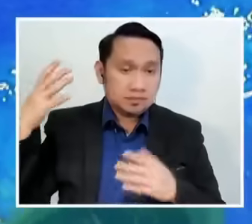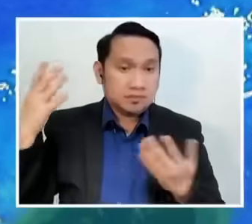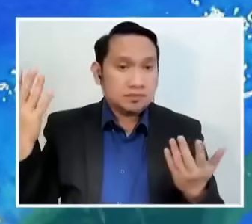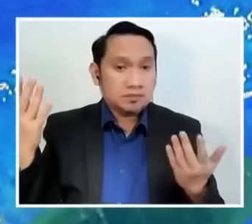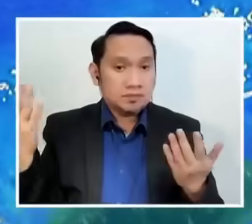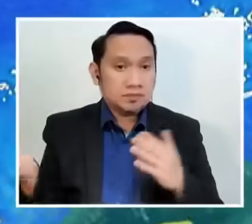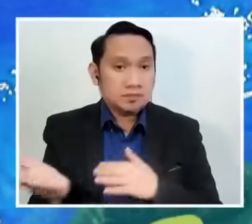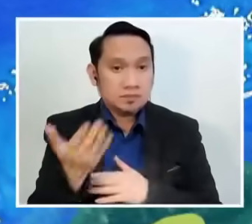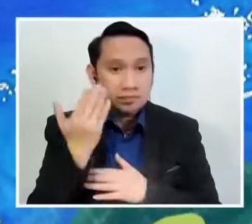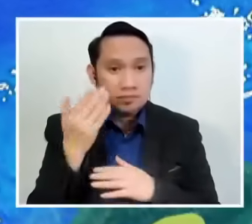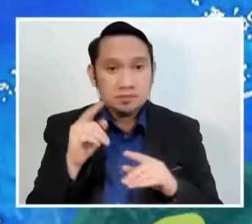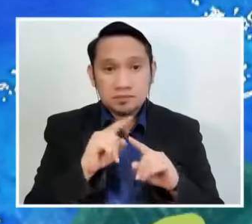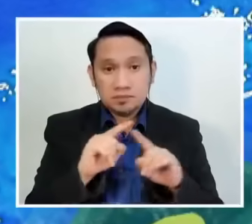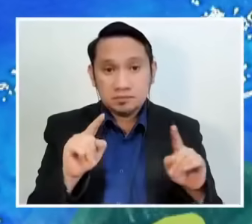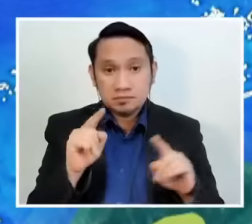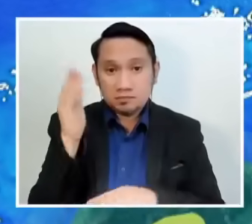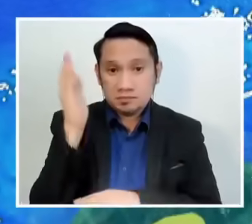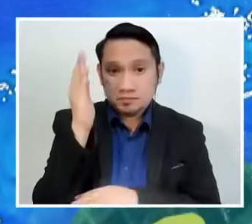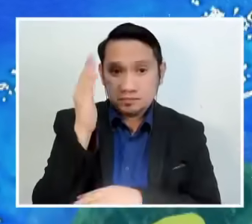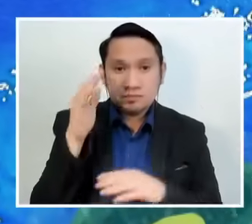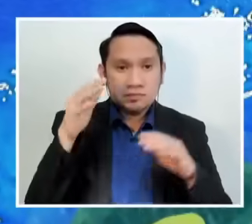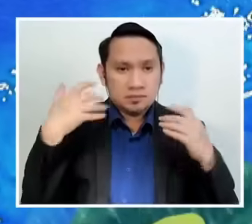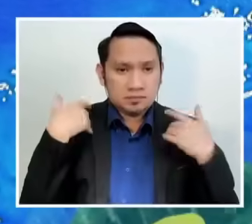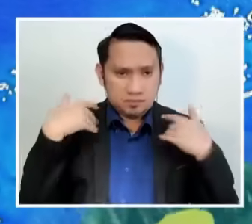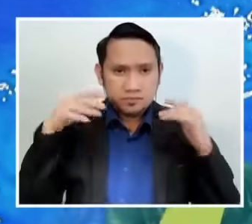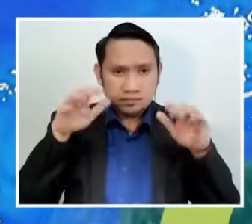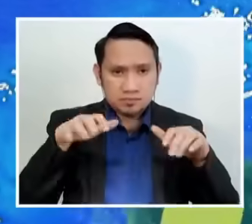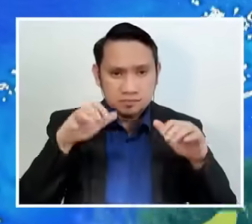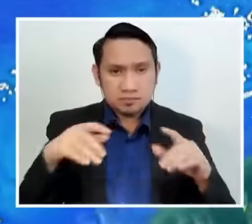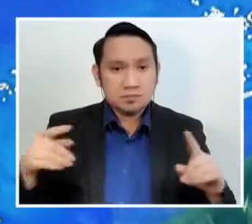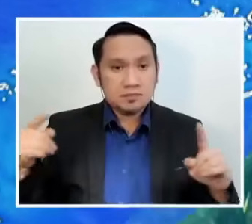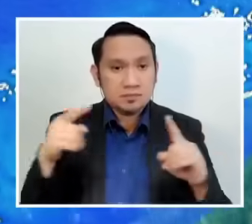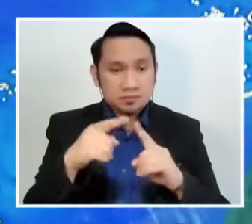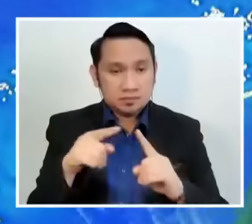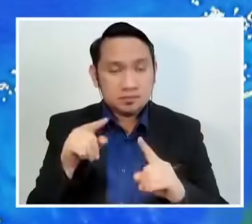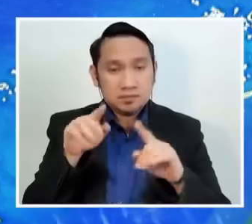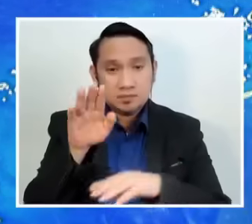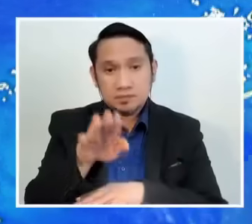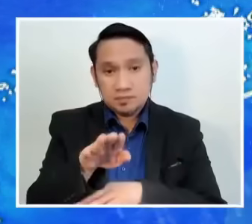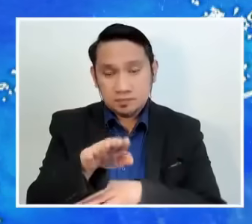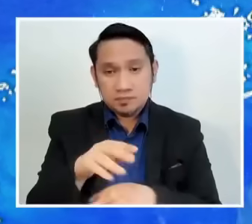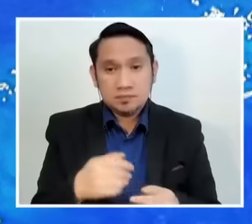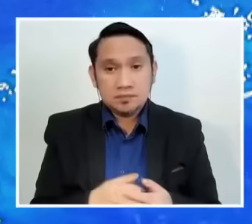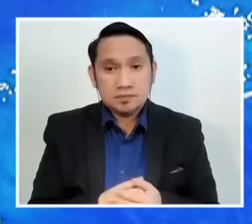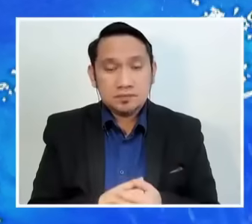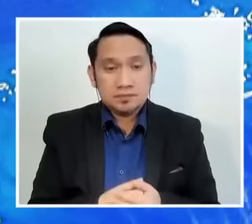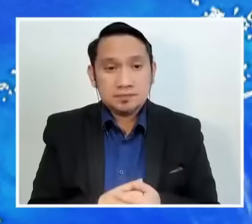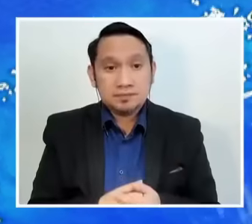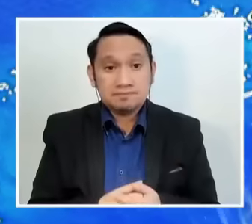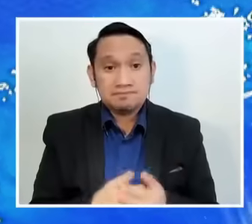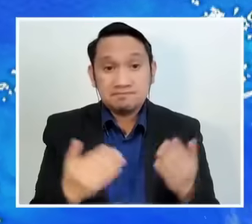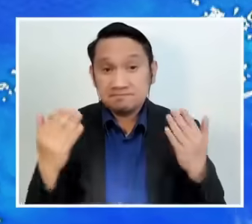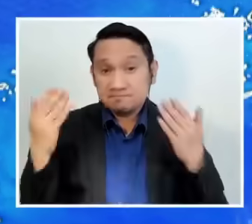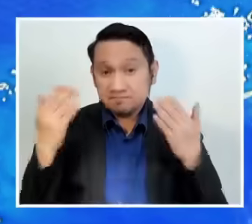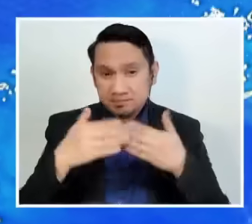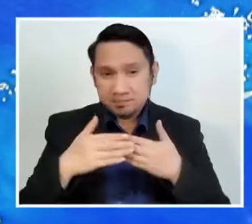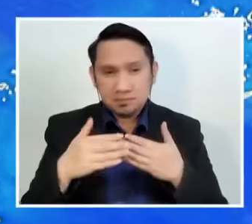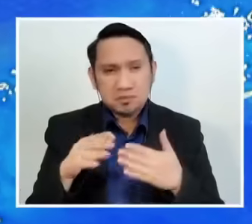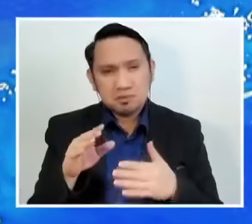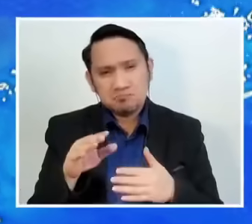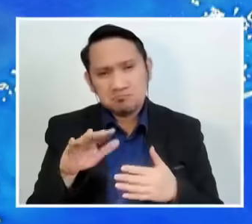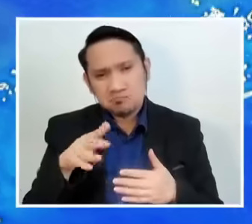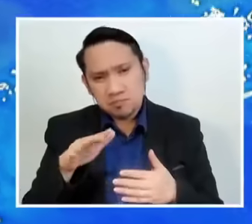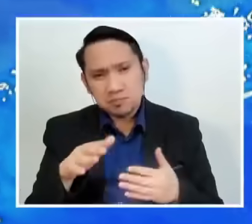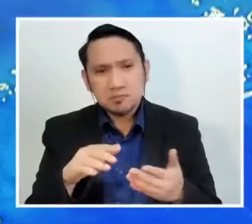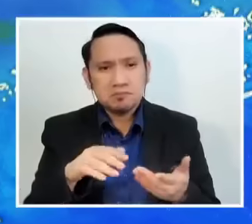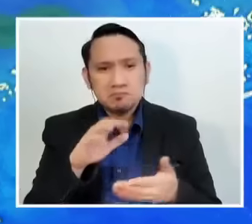bago magtanghali at magtutuloy-tuloy ito hanggang hapon. Sa gabi, mapabawasan ang mga pag-ulan pero may mga aasahan pang